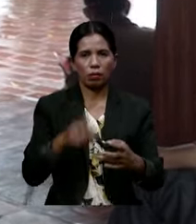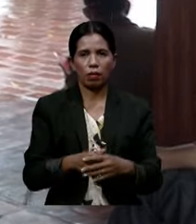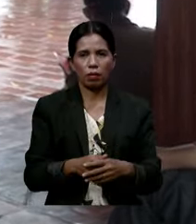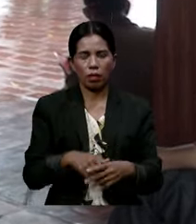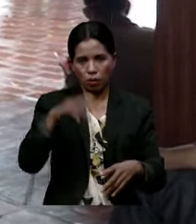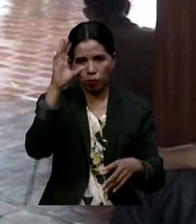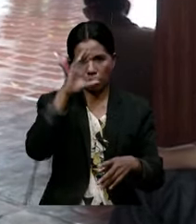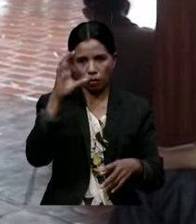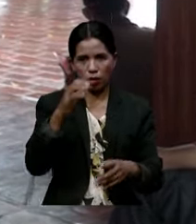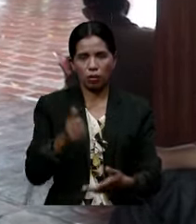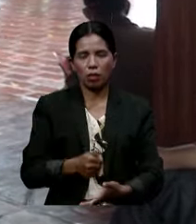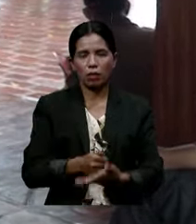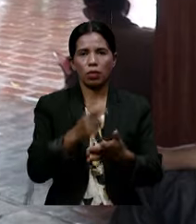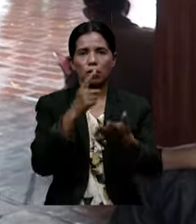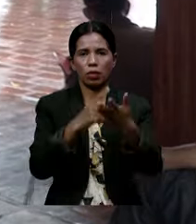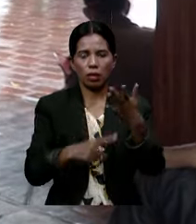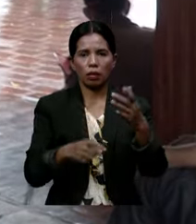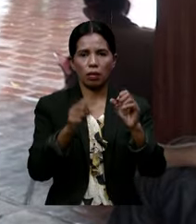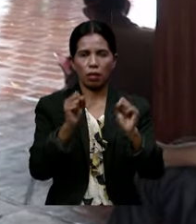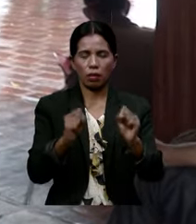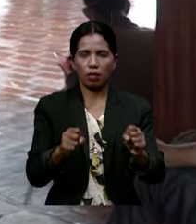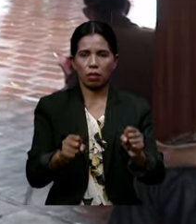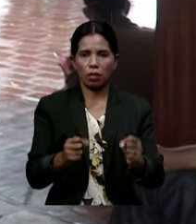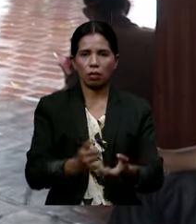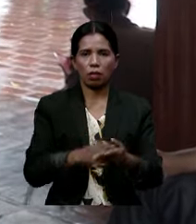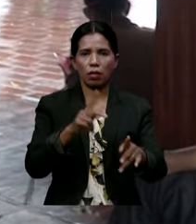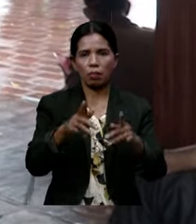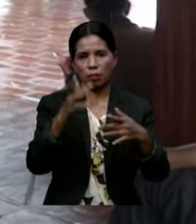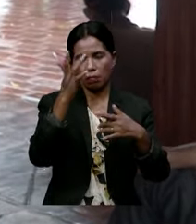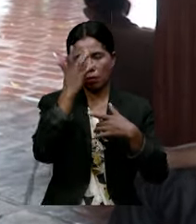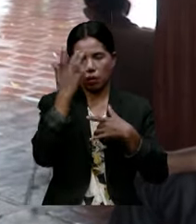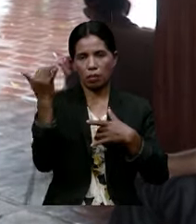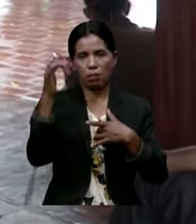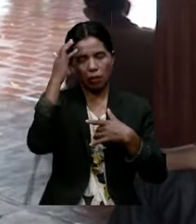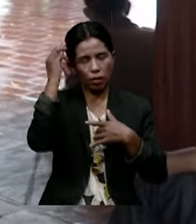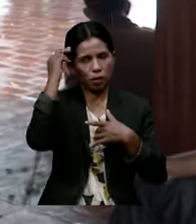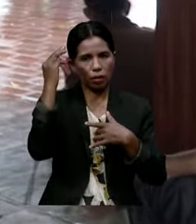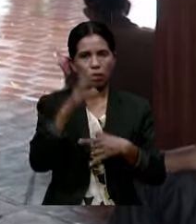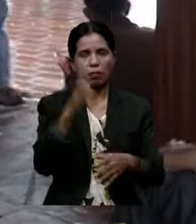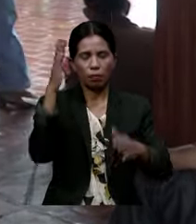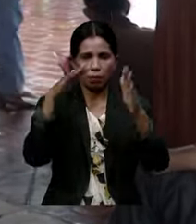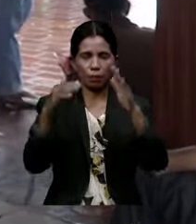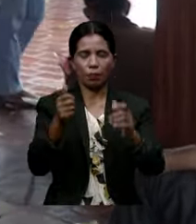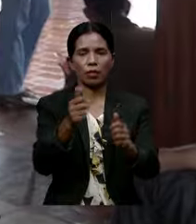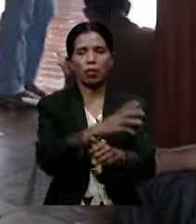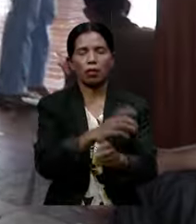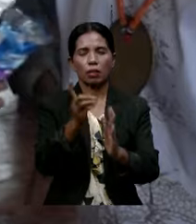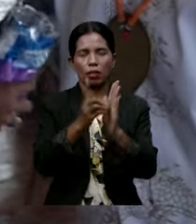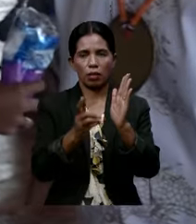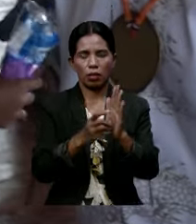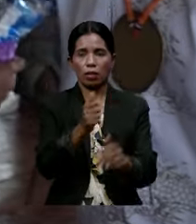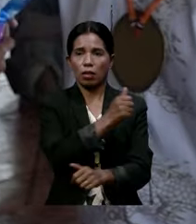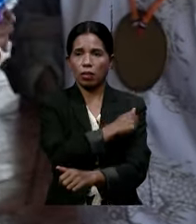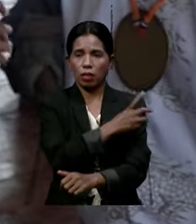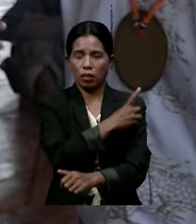buka solusaun saida mak bele solusiona malok sira ne nia problema. Tuir dado susi asosiasaun deficiensia